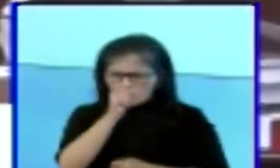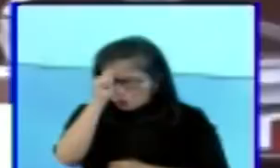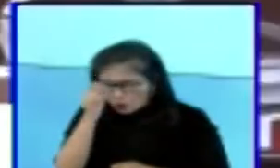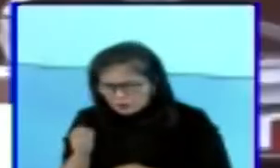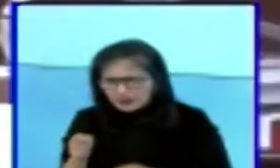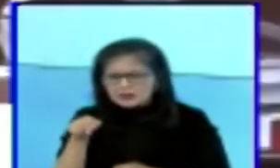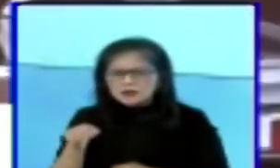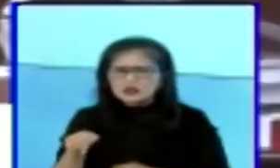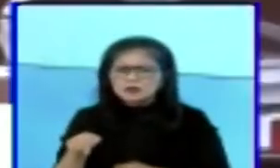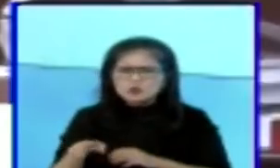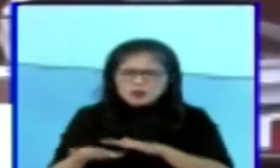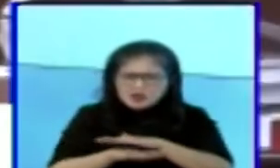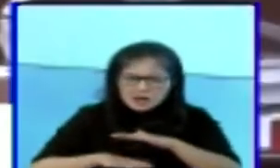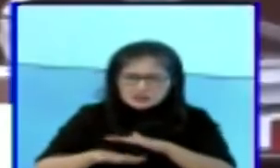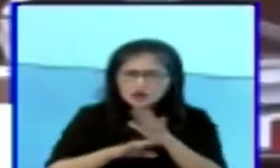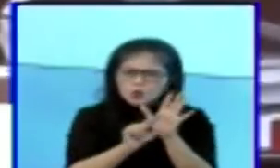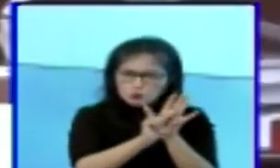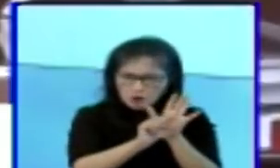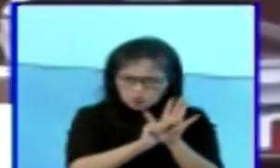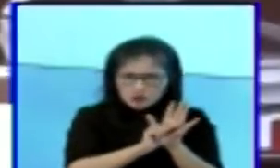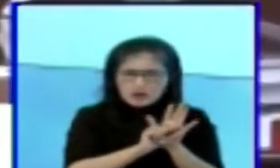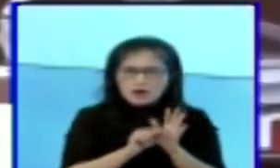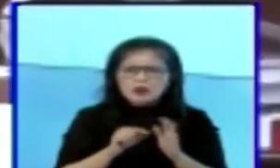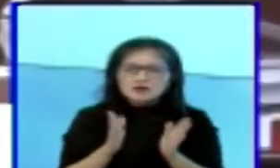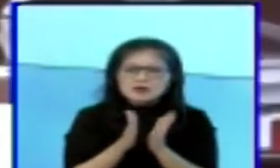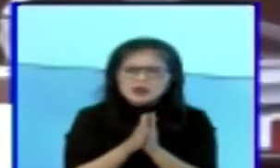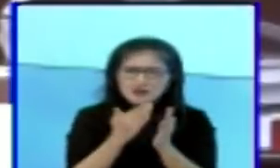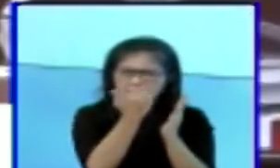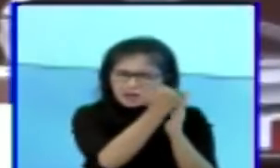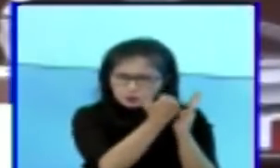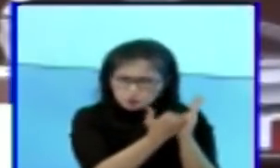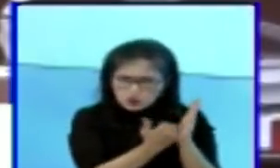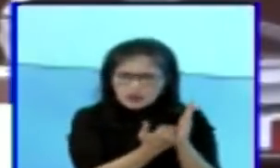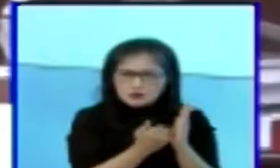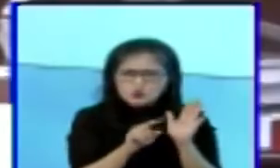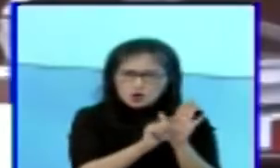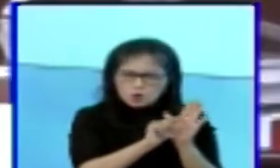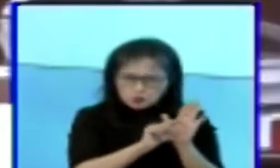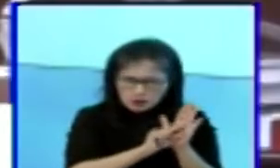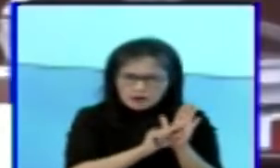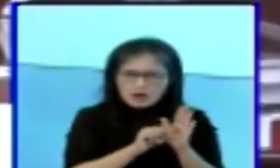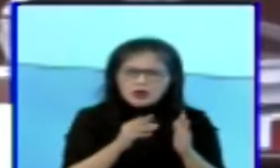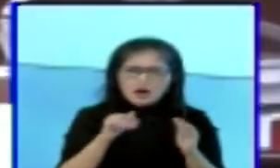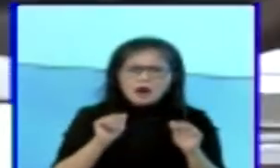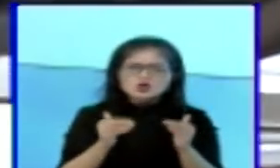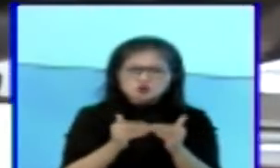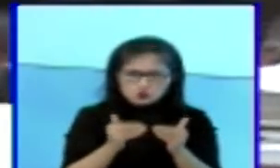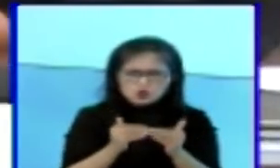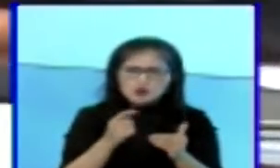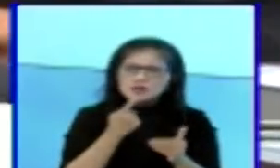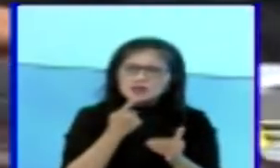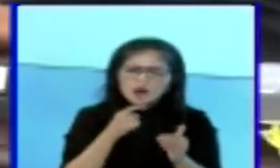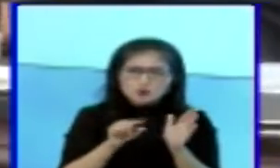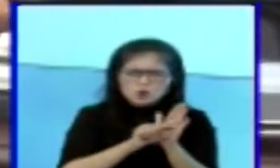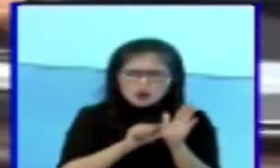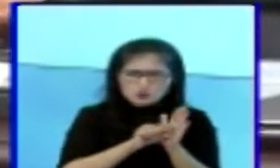pada konstitusi dan peraturan perundang-undangan yang sesuai dengan konstitusi. Hanya